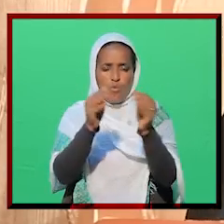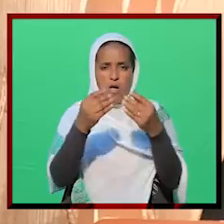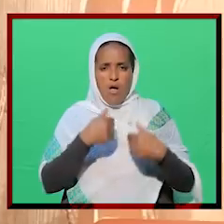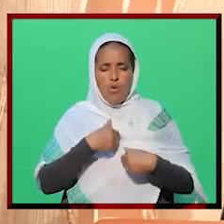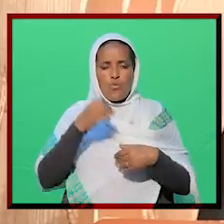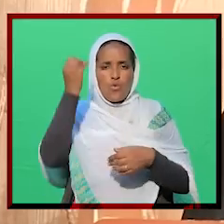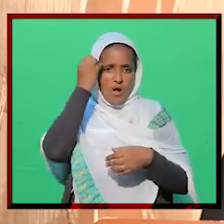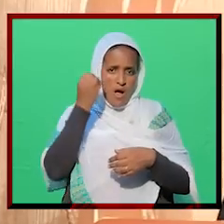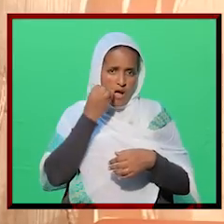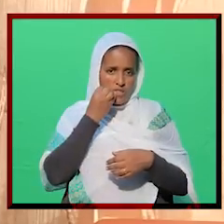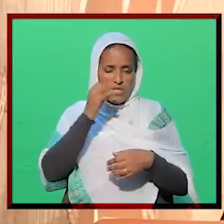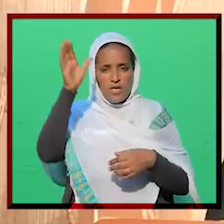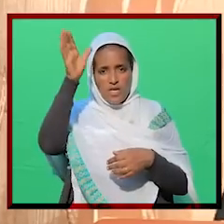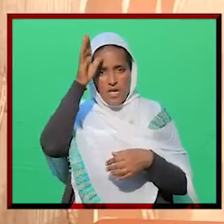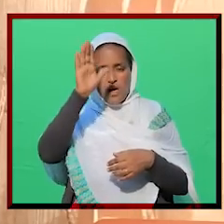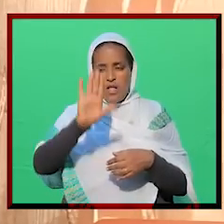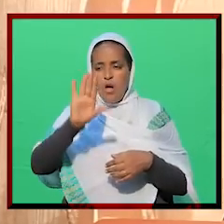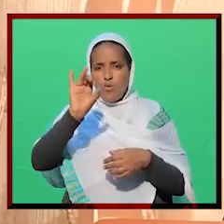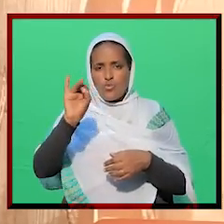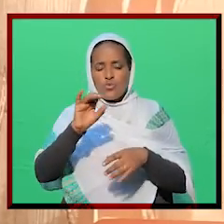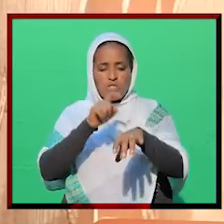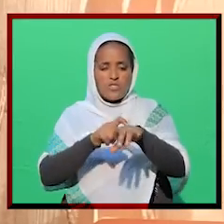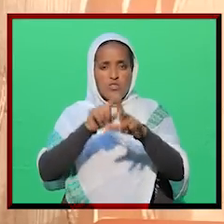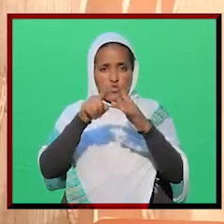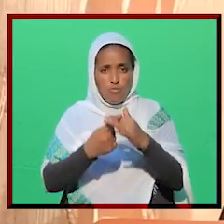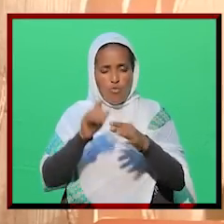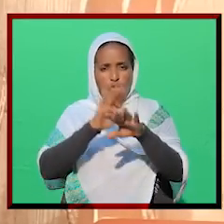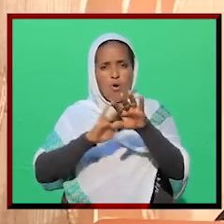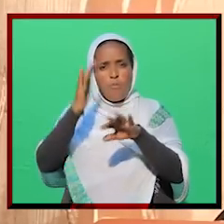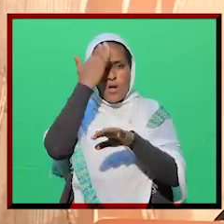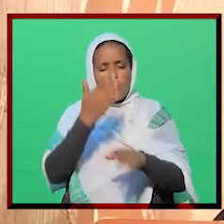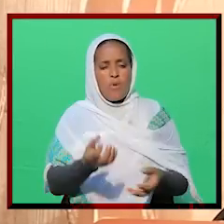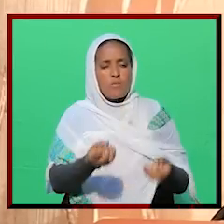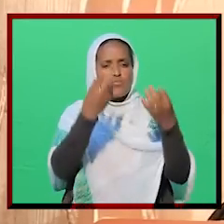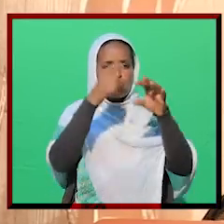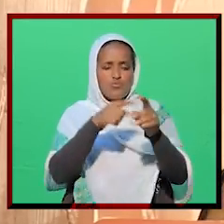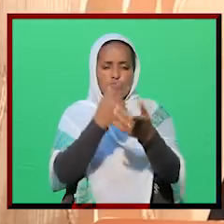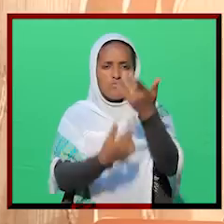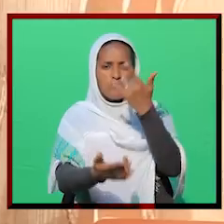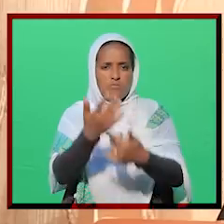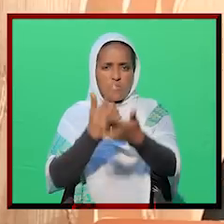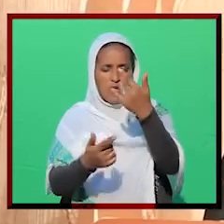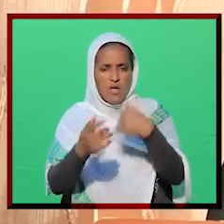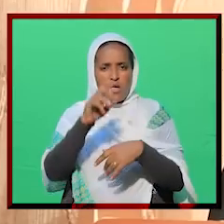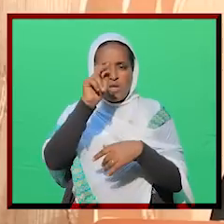ነበሩ። ካጼ ገላውዲዮስ ጊዜ ጀምሮ በቅባት ምክንያት ብዙ ጉባኤያት ተደርገዋል።